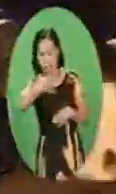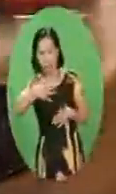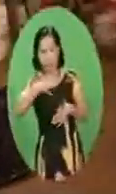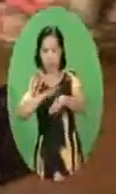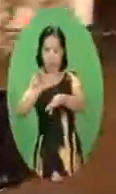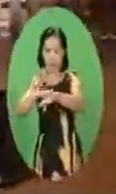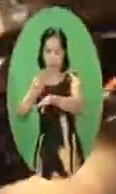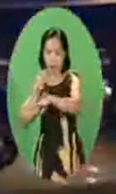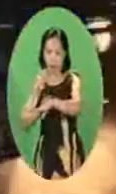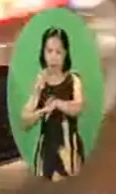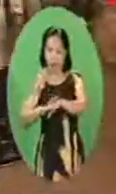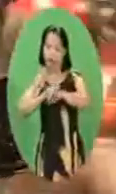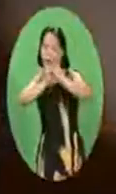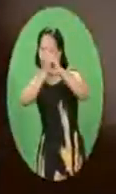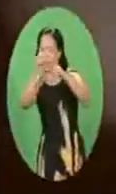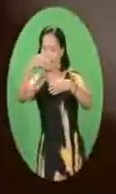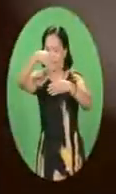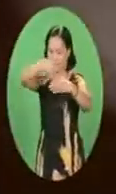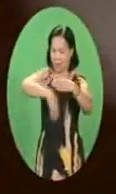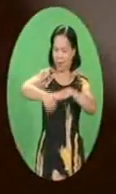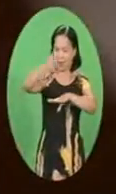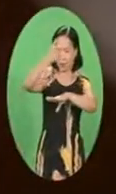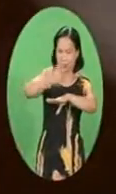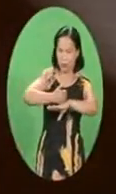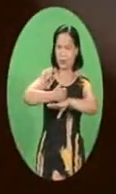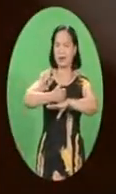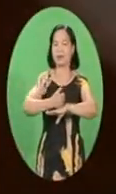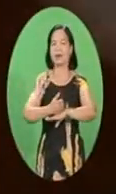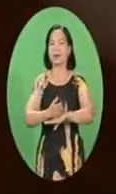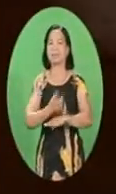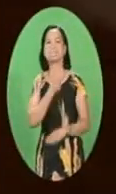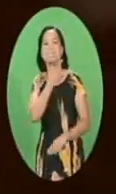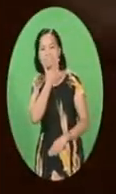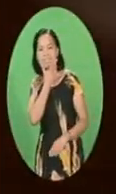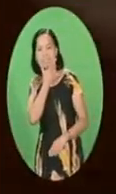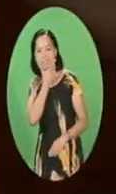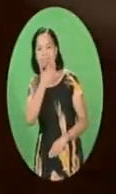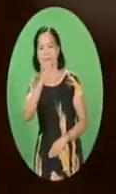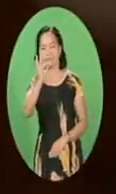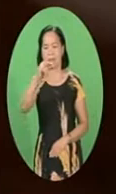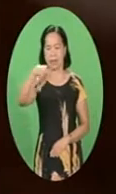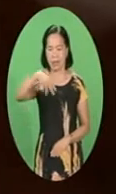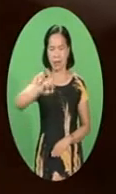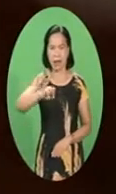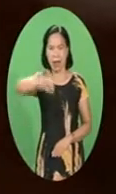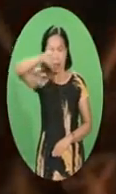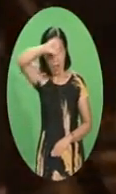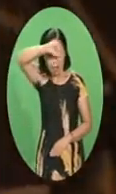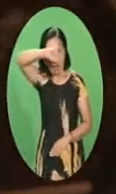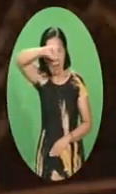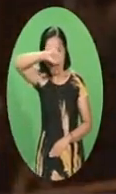nghị sĩ thuộc các đảng phái khác bầu cử cho một thủ tướng thuộc phe mình. Theo cuộc điều tra của TNS Soft, đảng Tiến bước có thể sẽ đạt